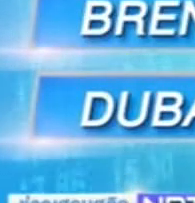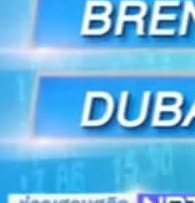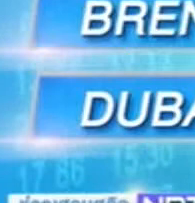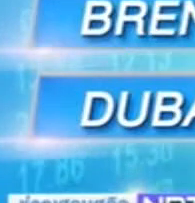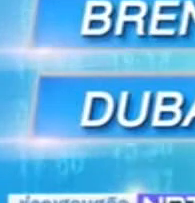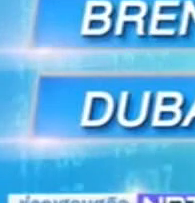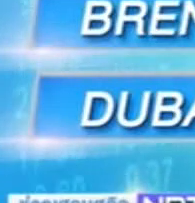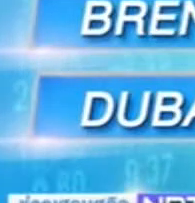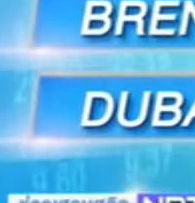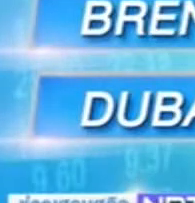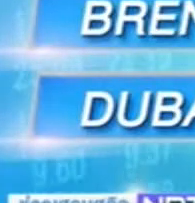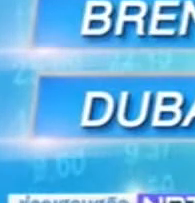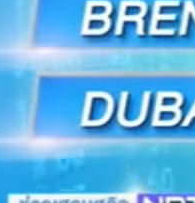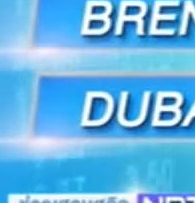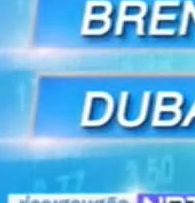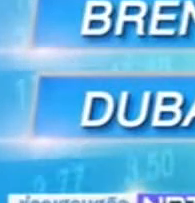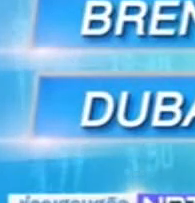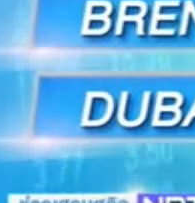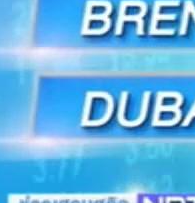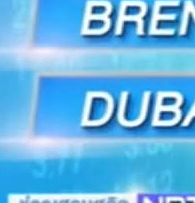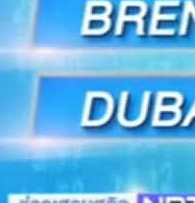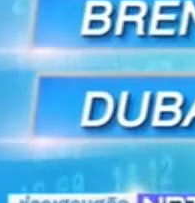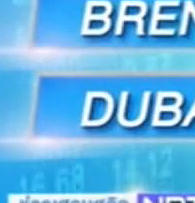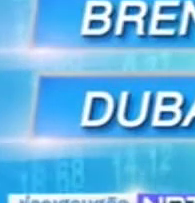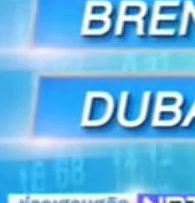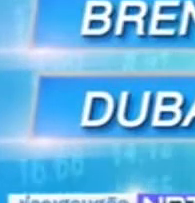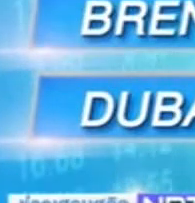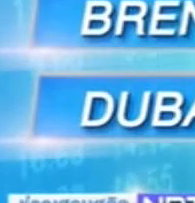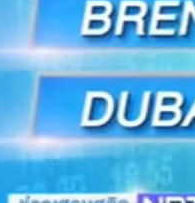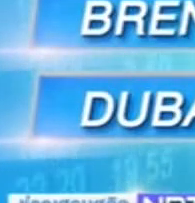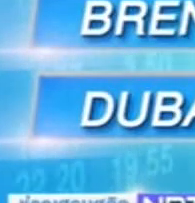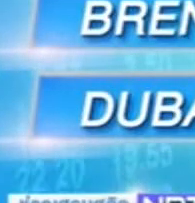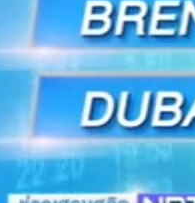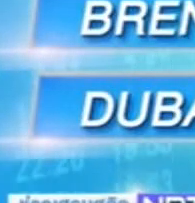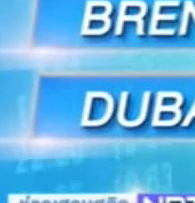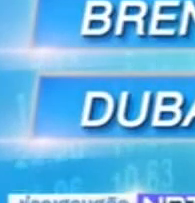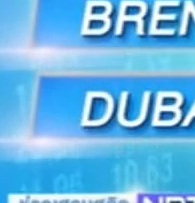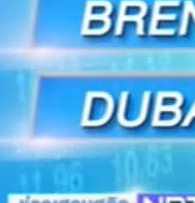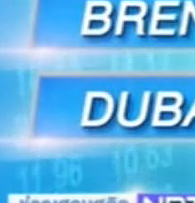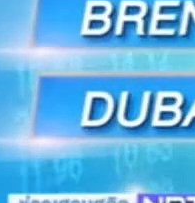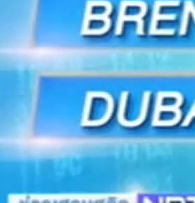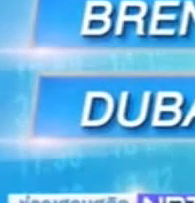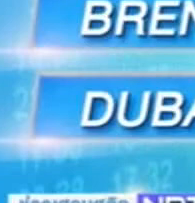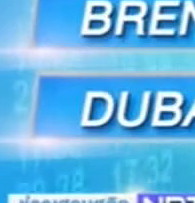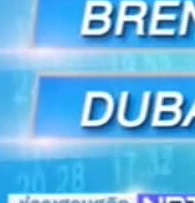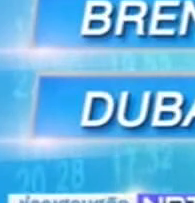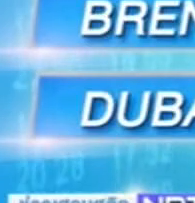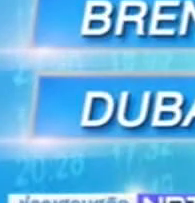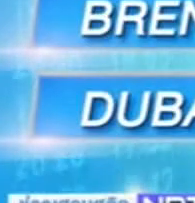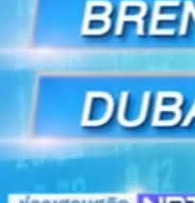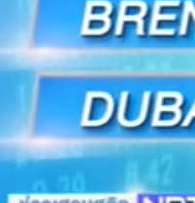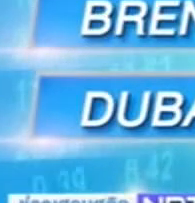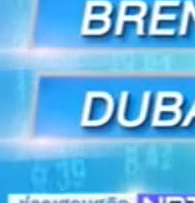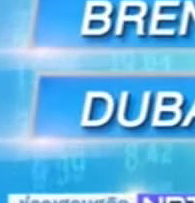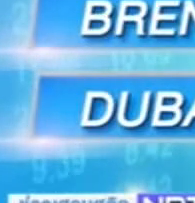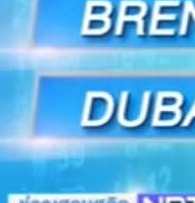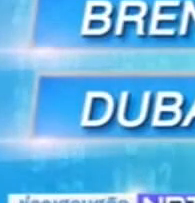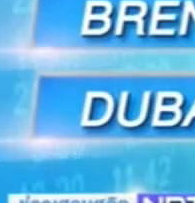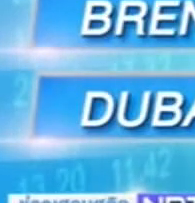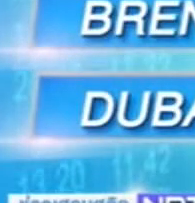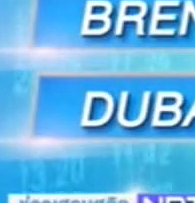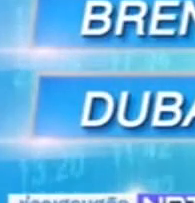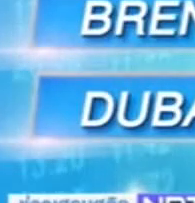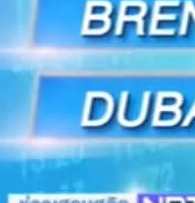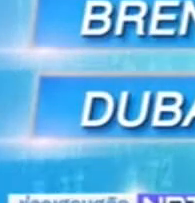35 cmค่ะปิดที่ 102เหรียญ 63 cmตอบมาแล้วค่ะส่วนราคาทองคำในประเทศเช้านี้นะครับปรับราคา